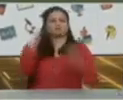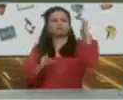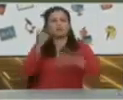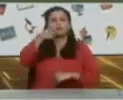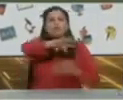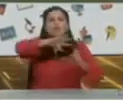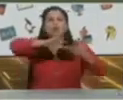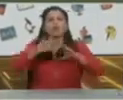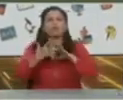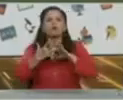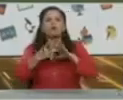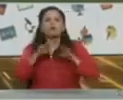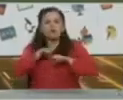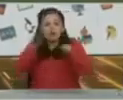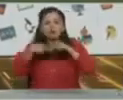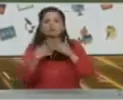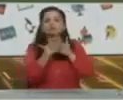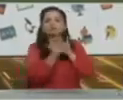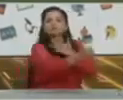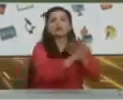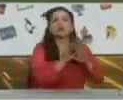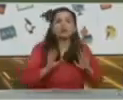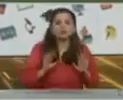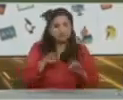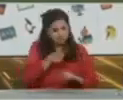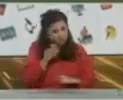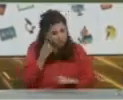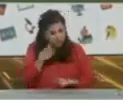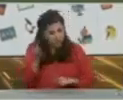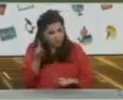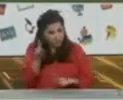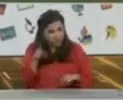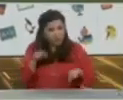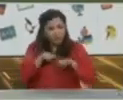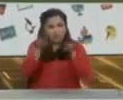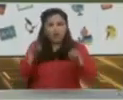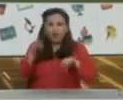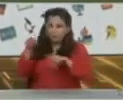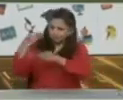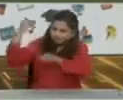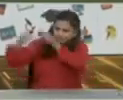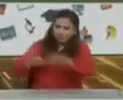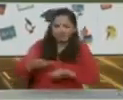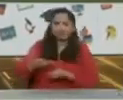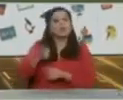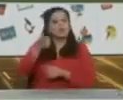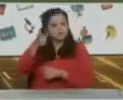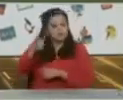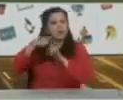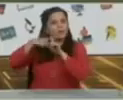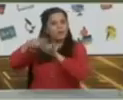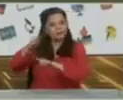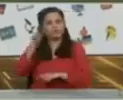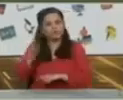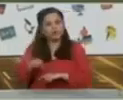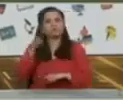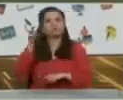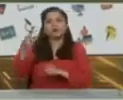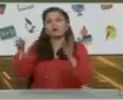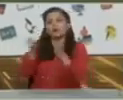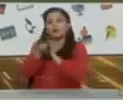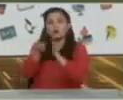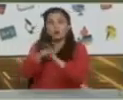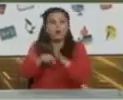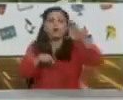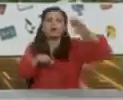है। ये सही है कि परिवार के संस्कार अच्छे होते हैं तो बुराइयां हावी